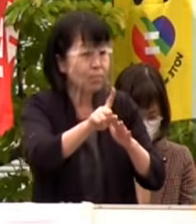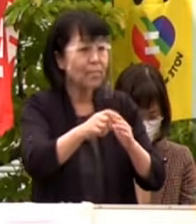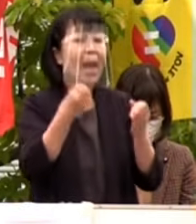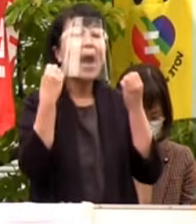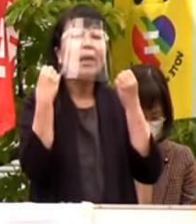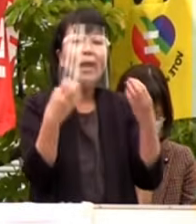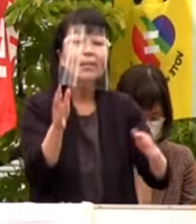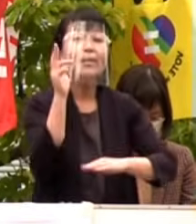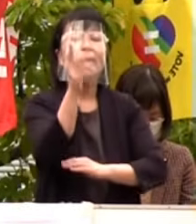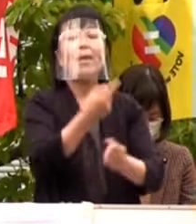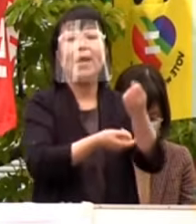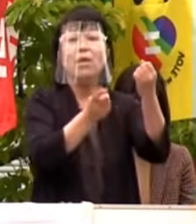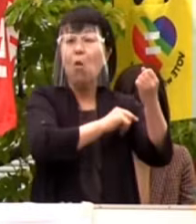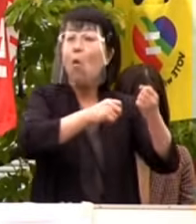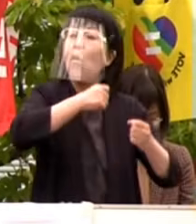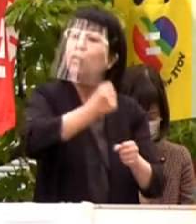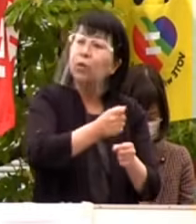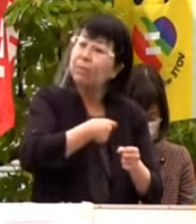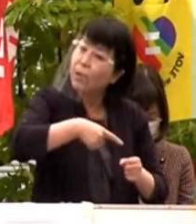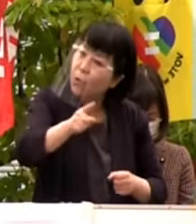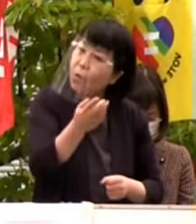権を作ろうじゃありませんか。